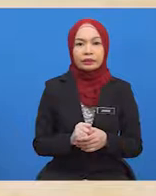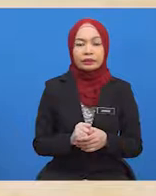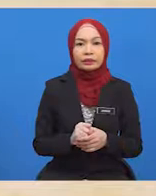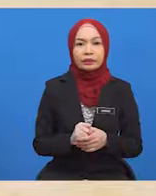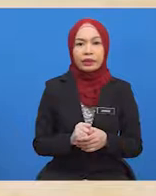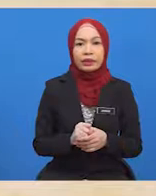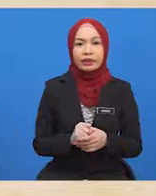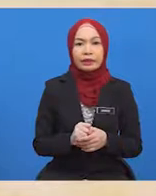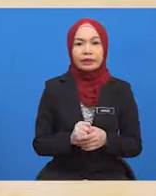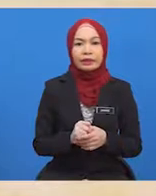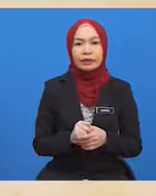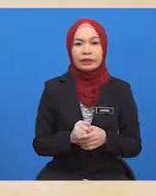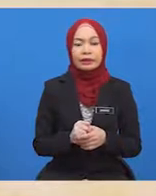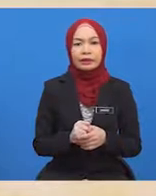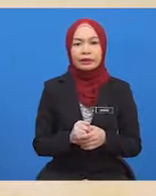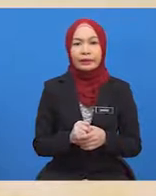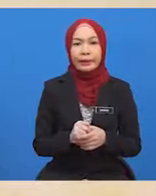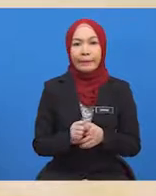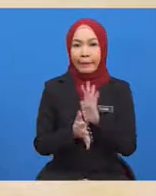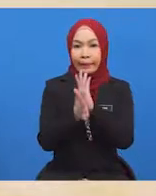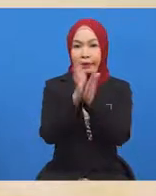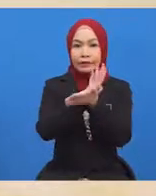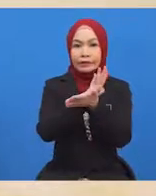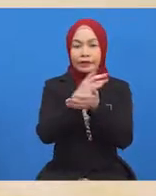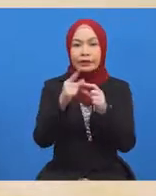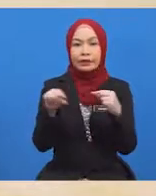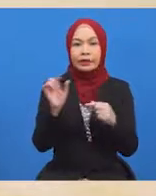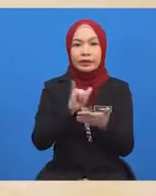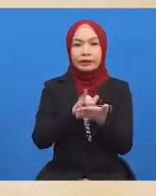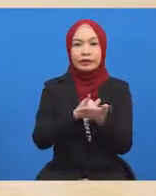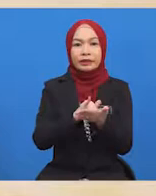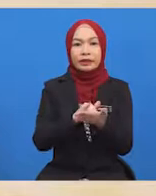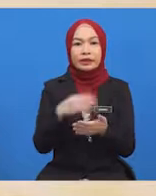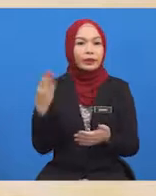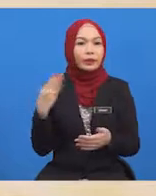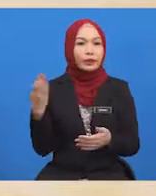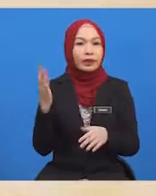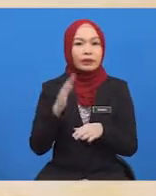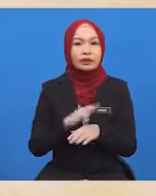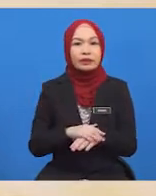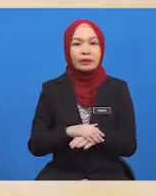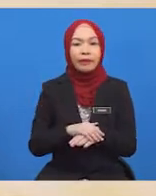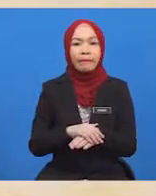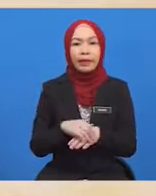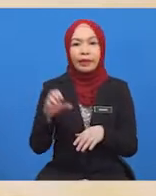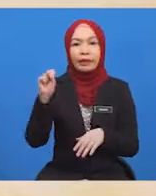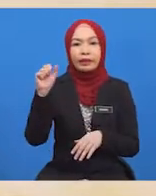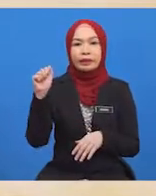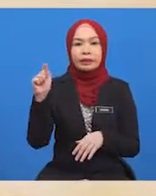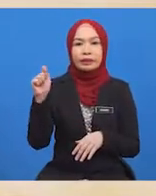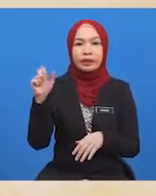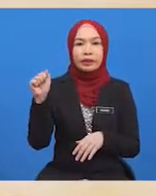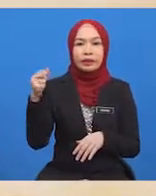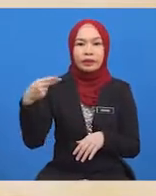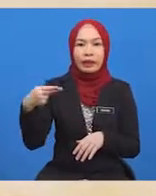PQRS. Maka, garis tersebut ialah nomor kepada satah PQRS.